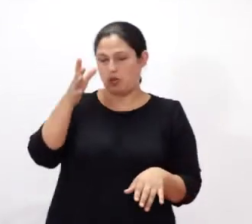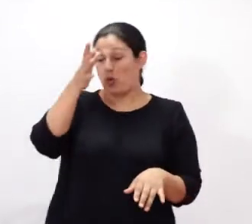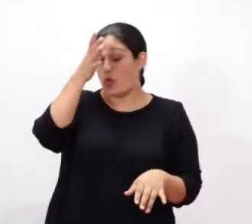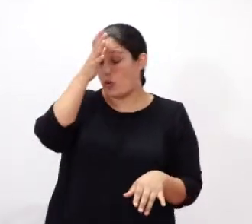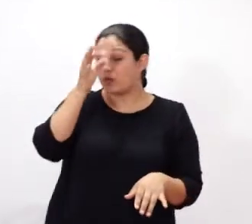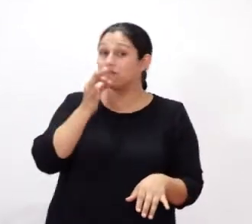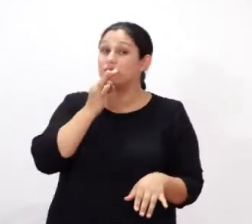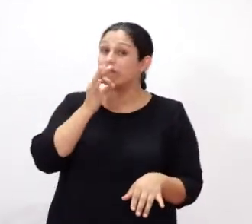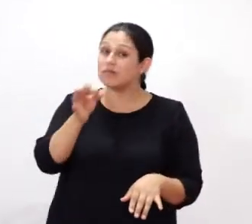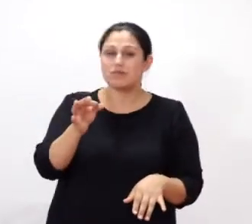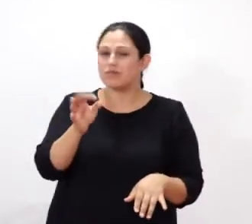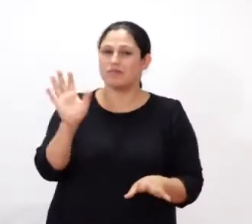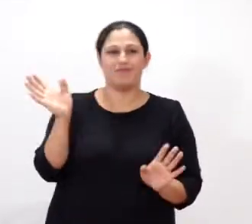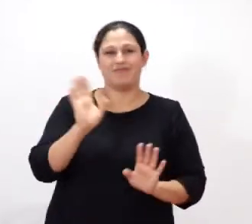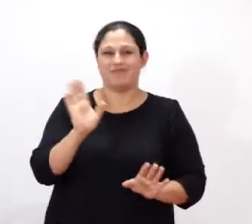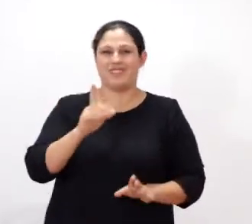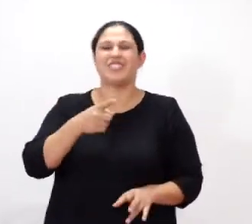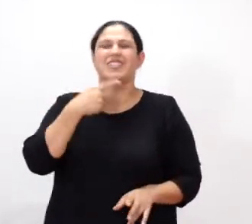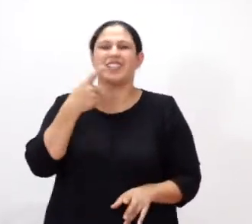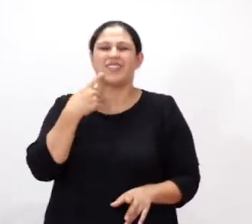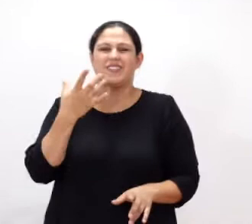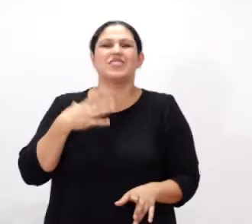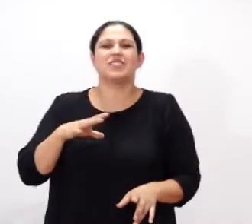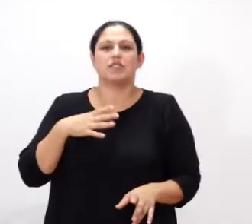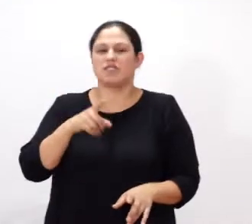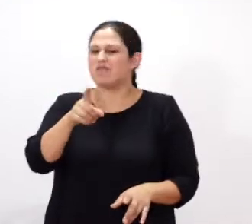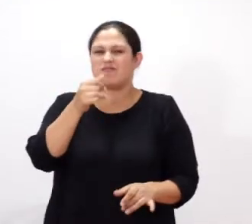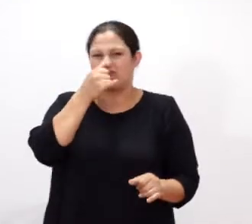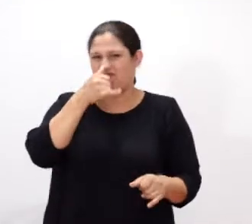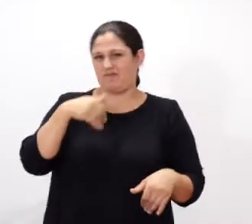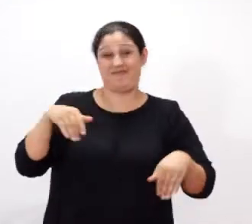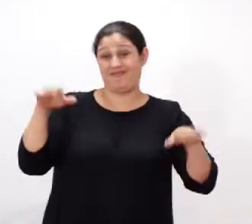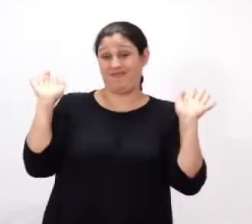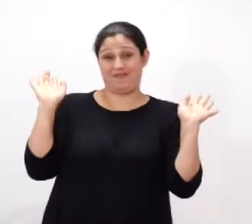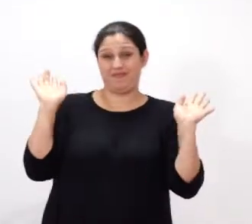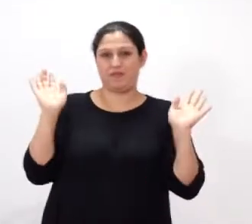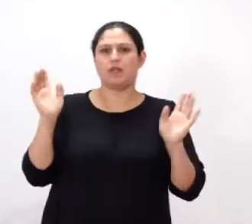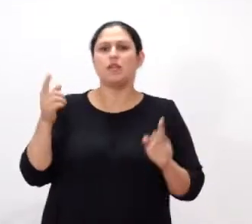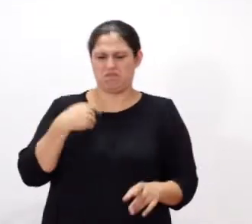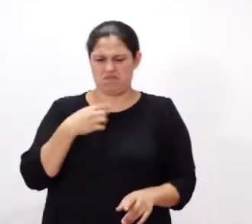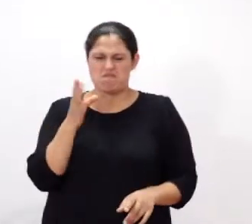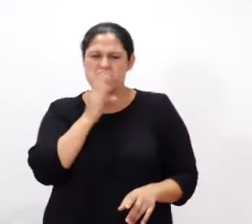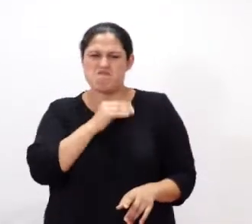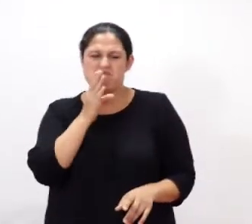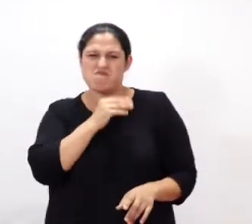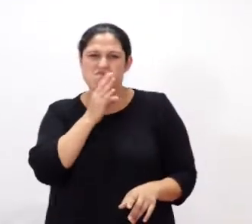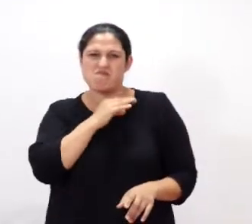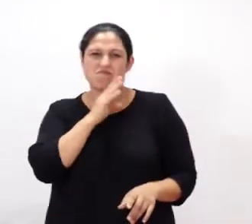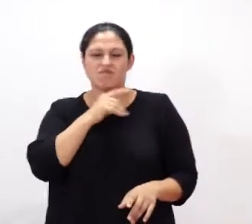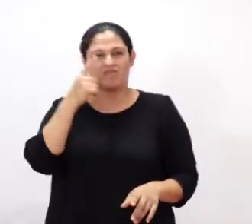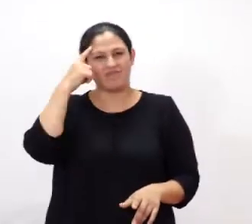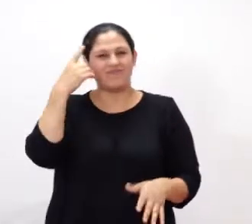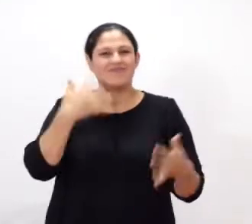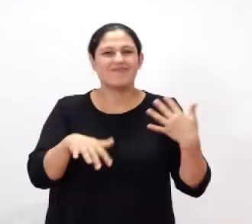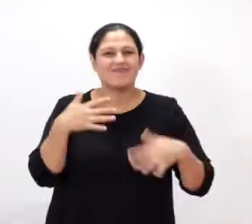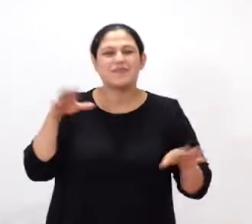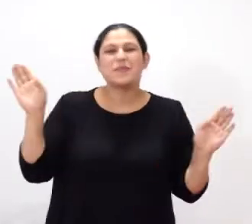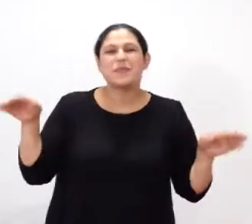گفت زوری بهوده مزن از احداش نمیبروی من زورم گفت توتی